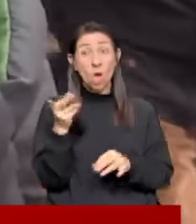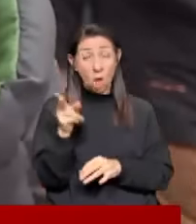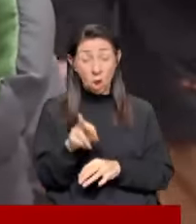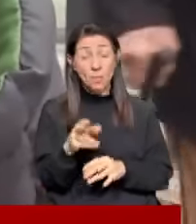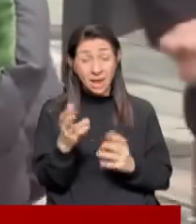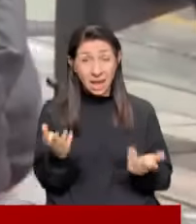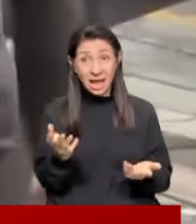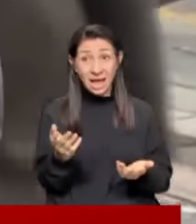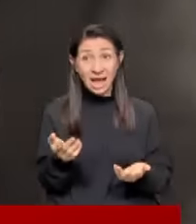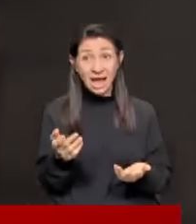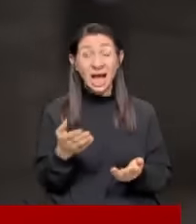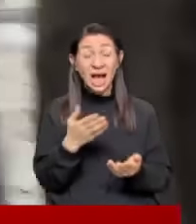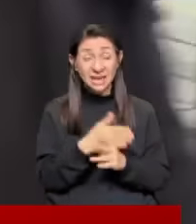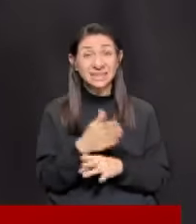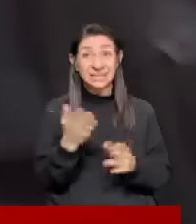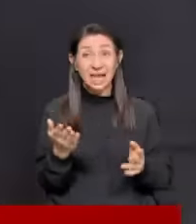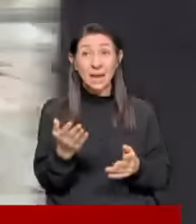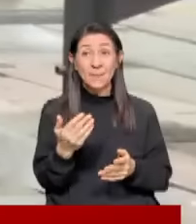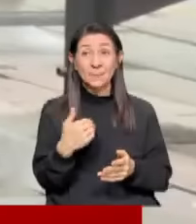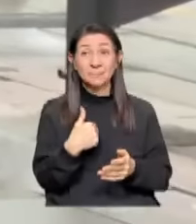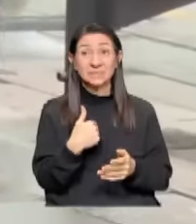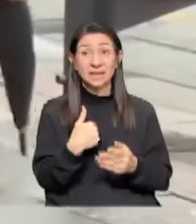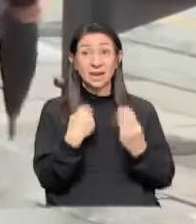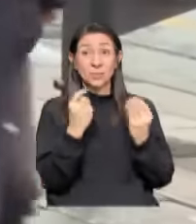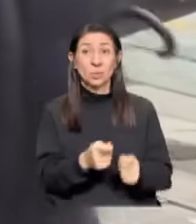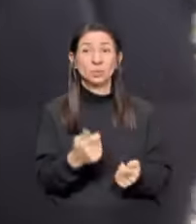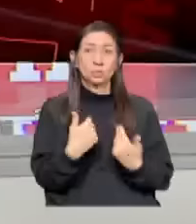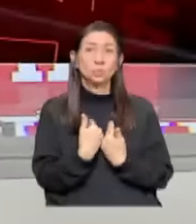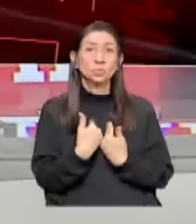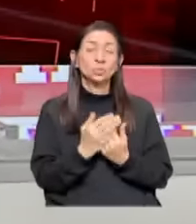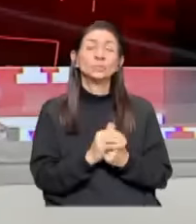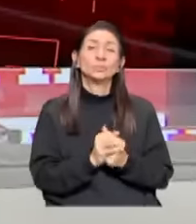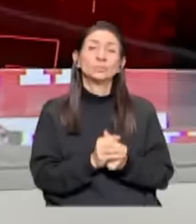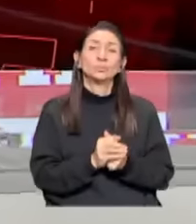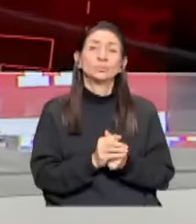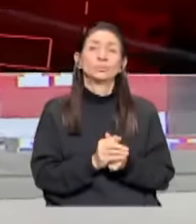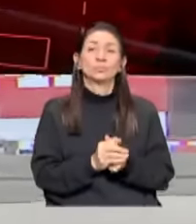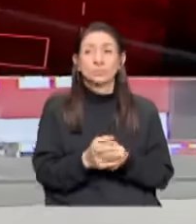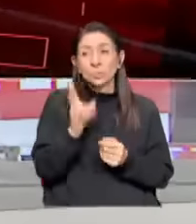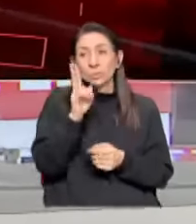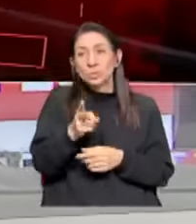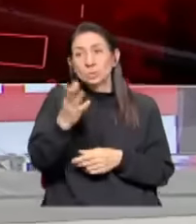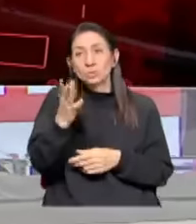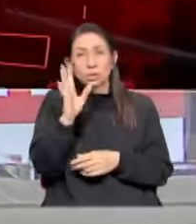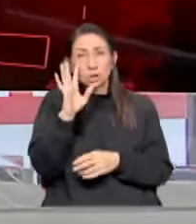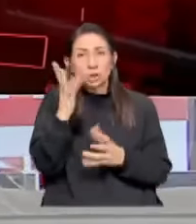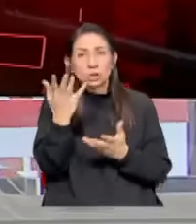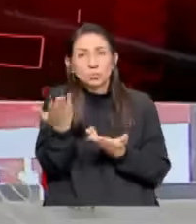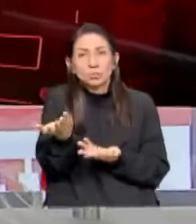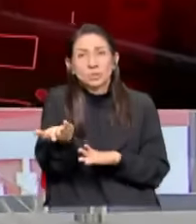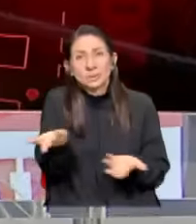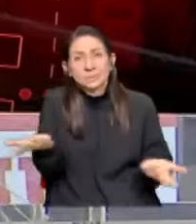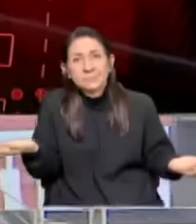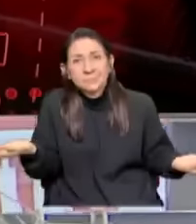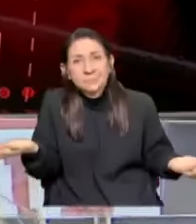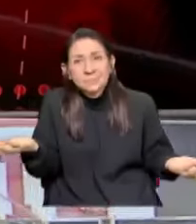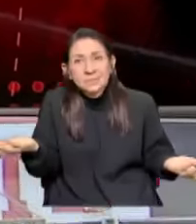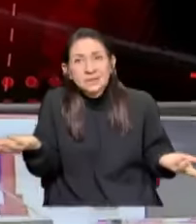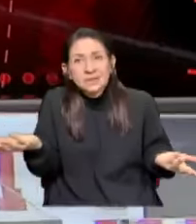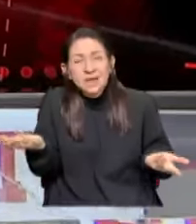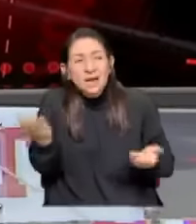ölmeyi aslında bizler sağlıyoruz. Görüyorsunuz değil mi? Şaşırmış bunlar ya.